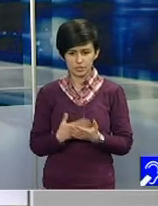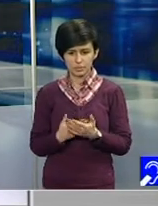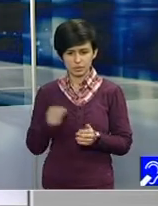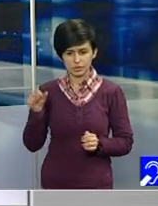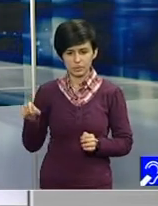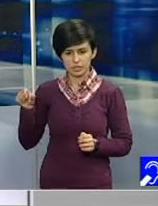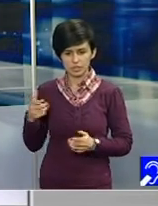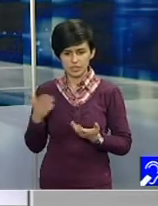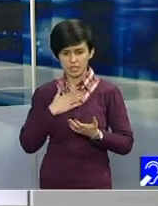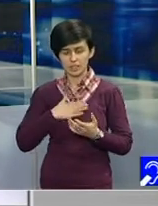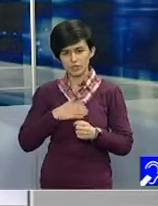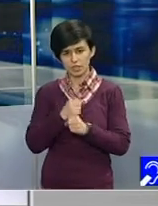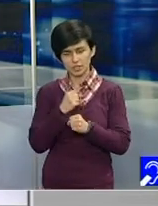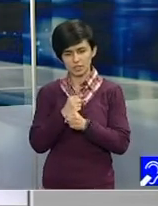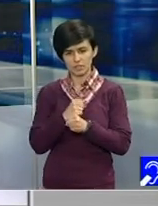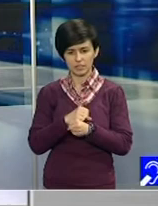să facă